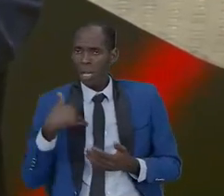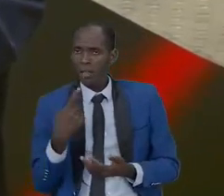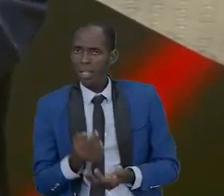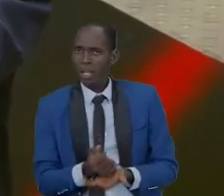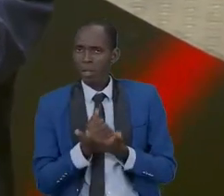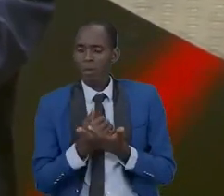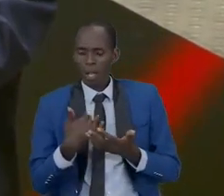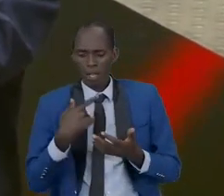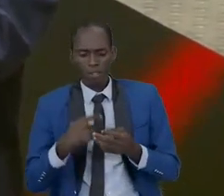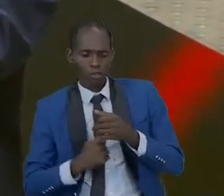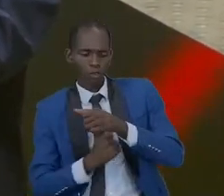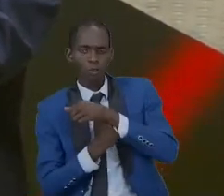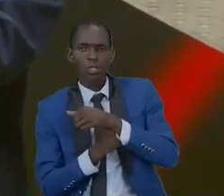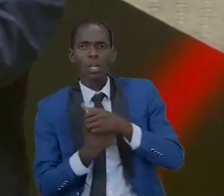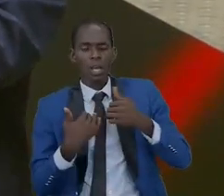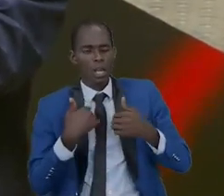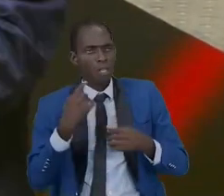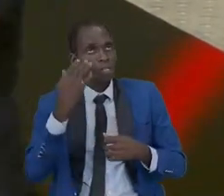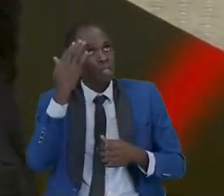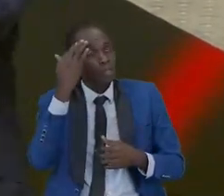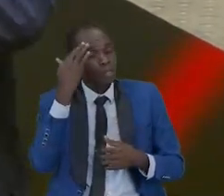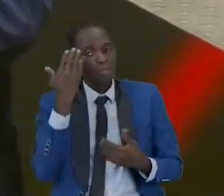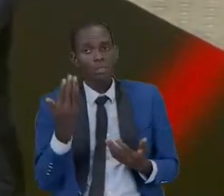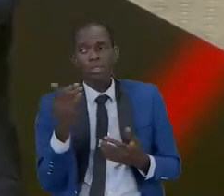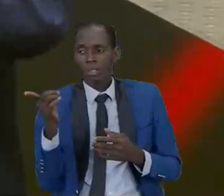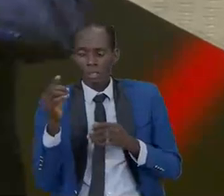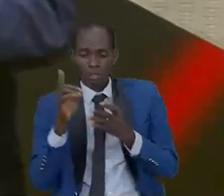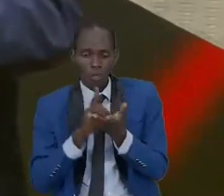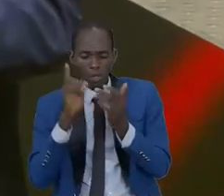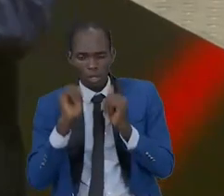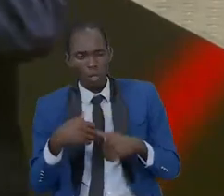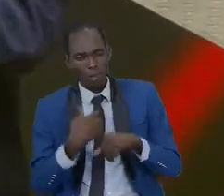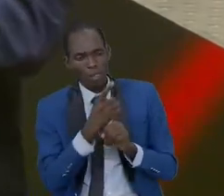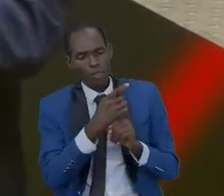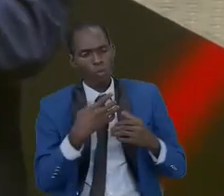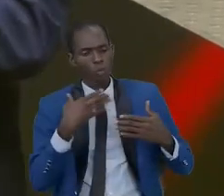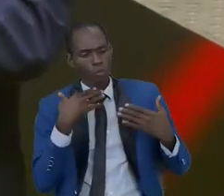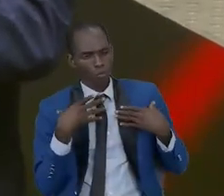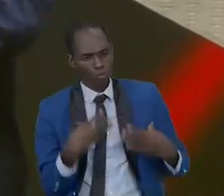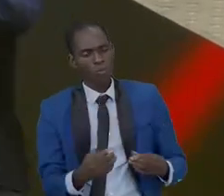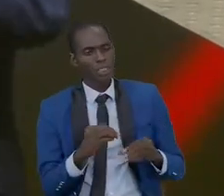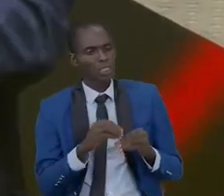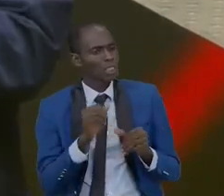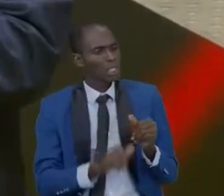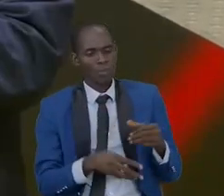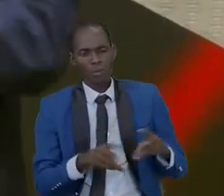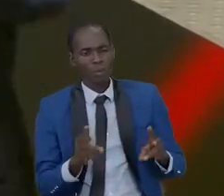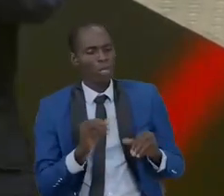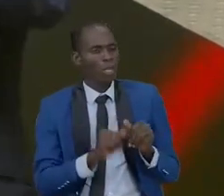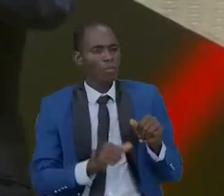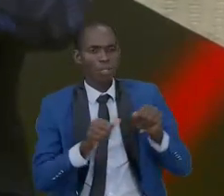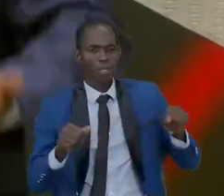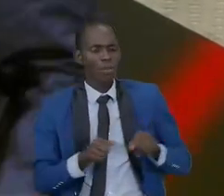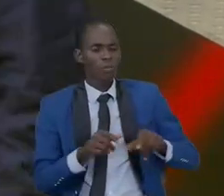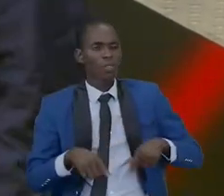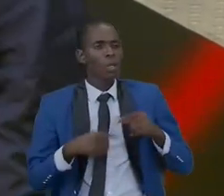il a le soutien il a la connaissance il peut te rendre bien portant de toute manière dans tous les domaines de ta vie mais